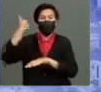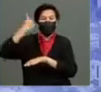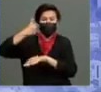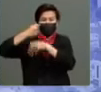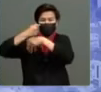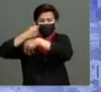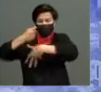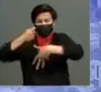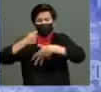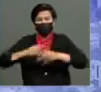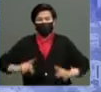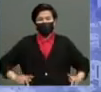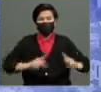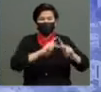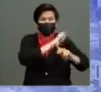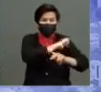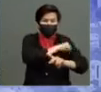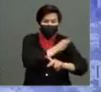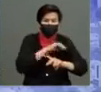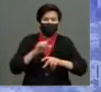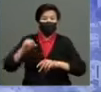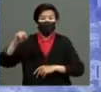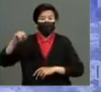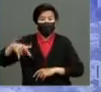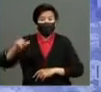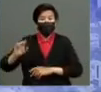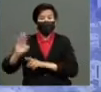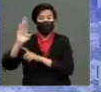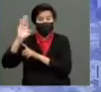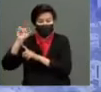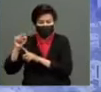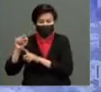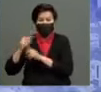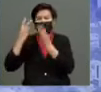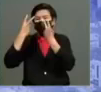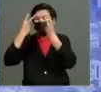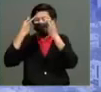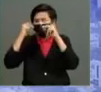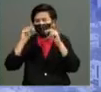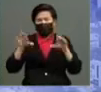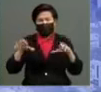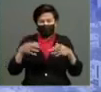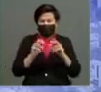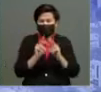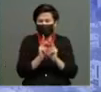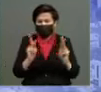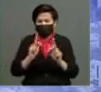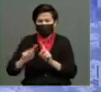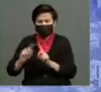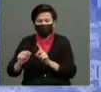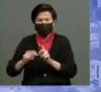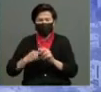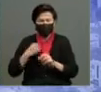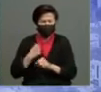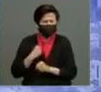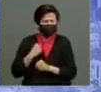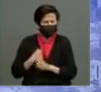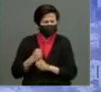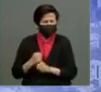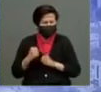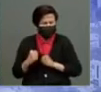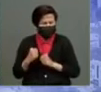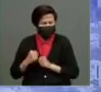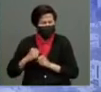ทางสยามไบโอไซน์ของคณะกรรมการต่างๆรวมถึงท่านนายกรัฐมนตรีได้มีการติดตามเร่งรัดและอำนวยความสะดวกต่